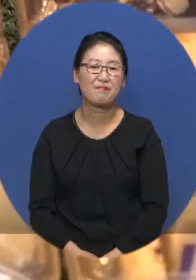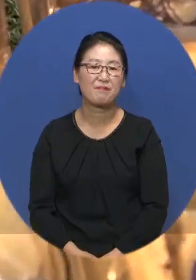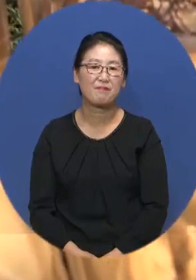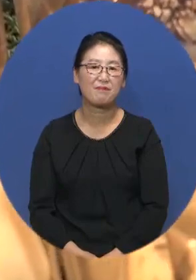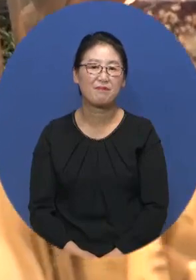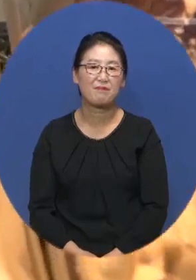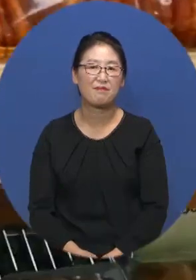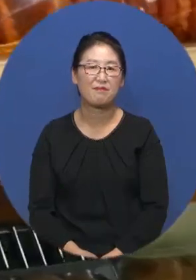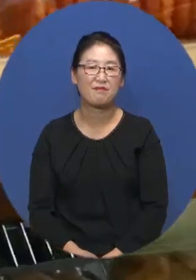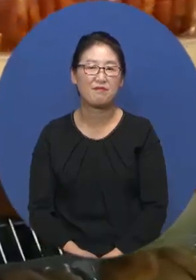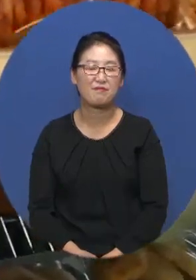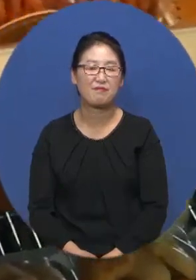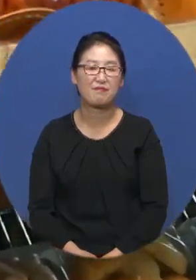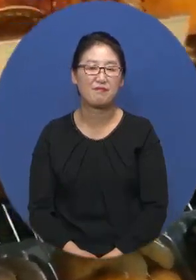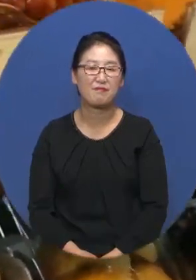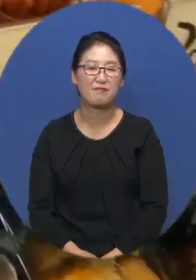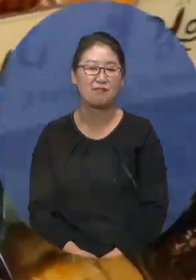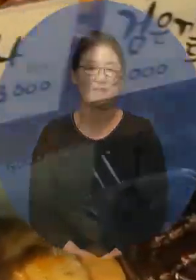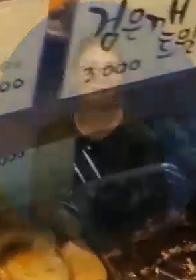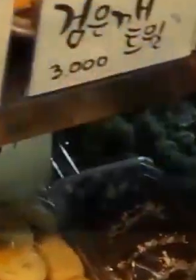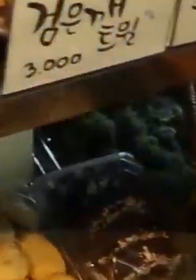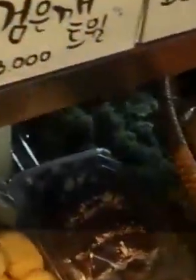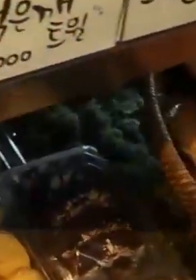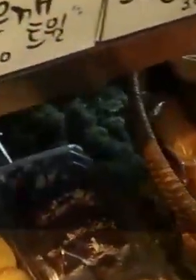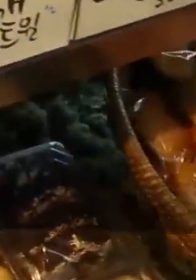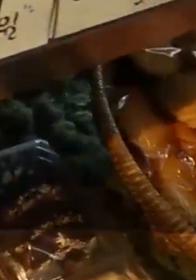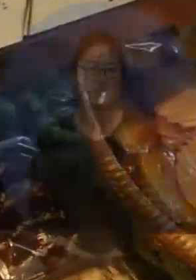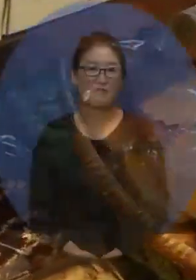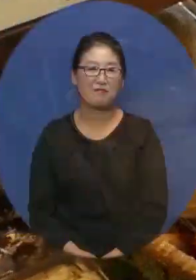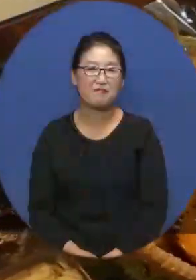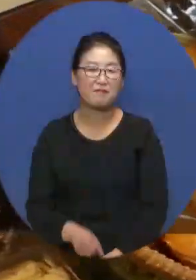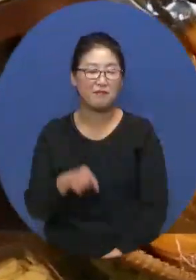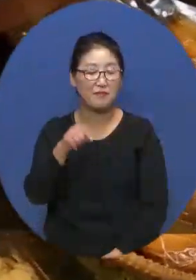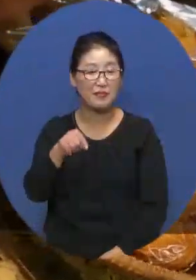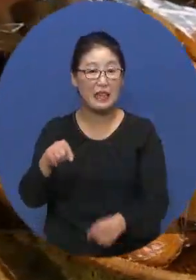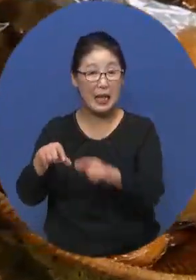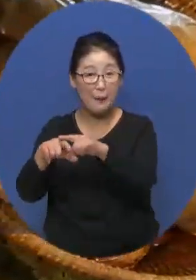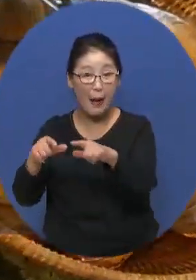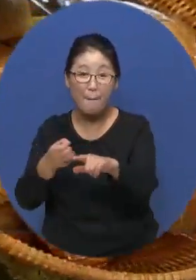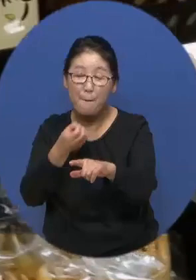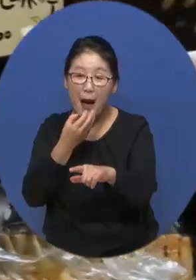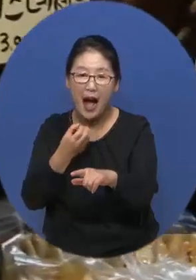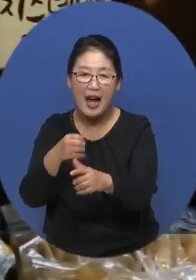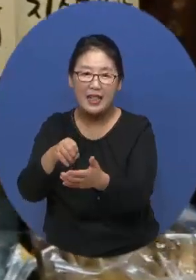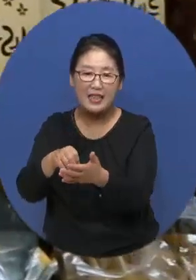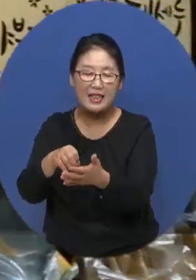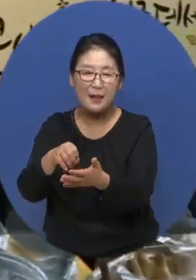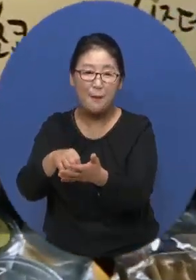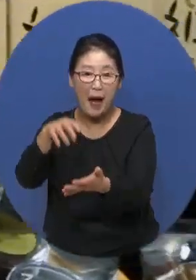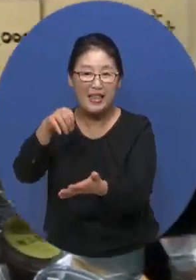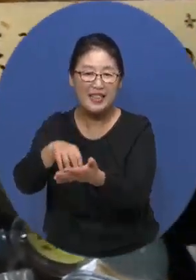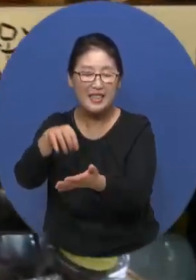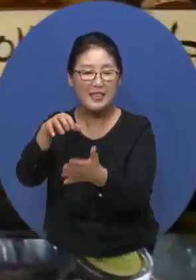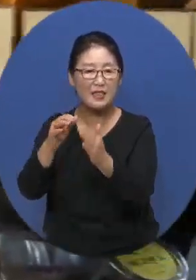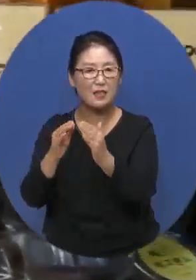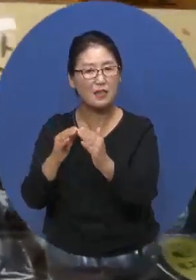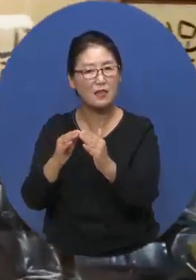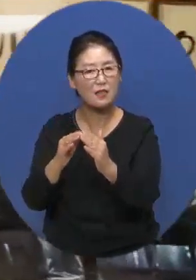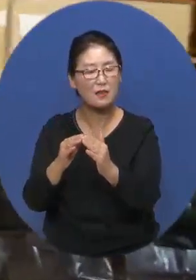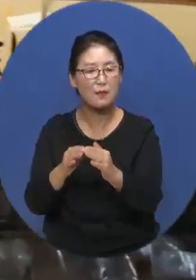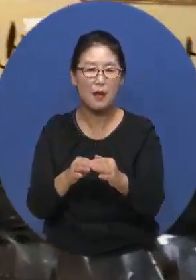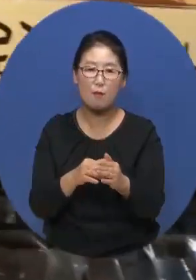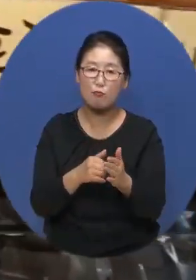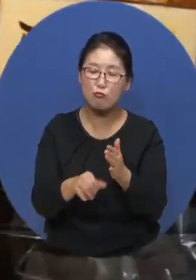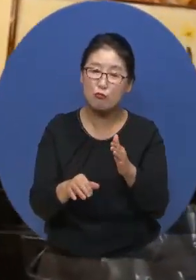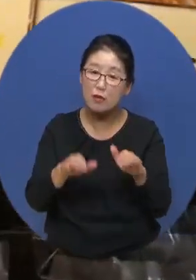제품이라 차이가 많이 나요? 아니요, 차이는 없어요. 네. 더